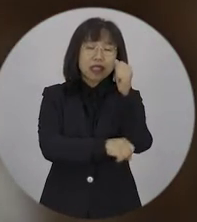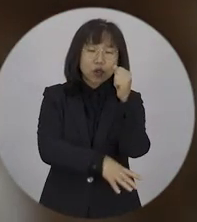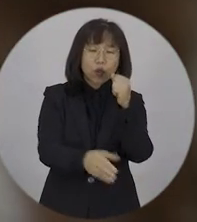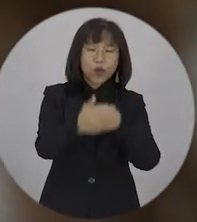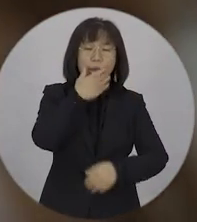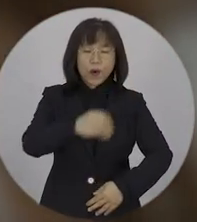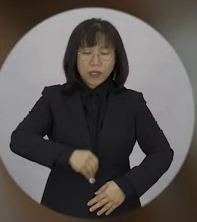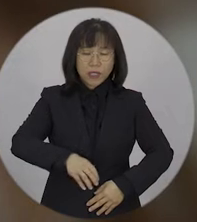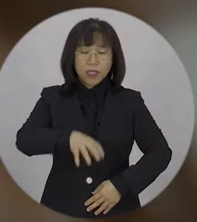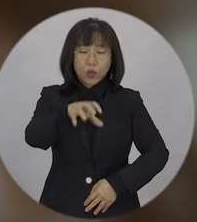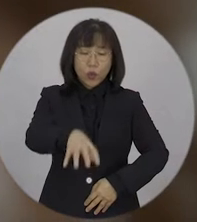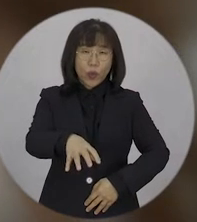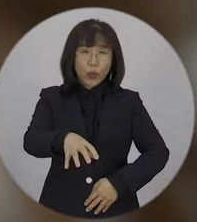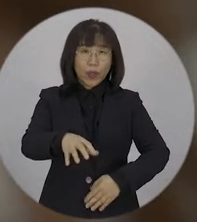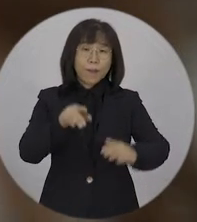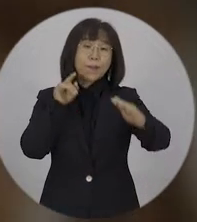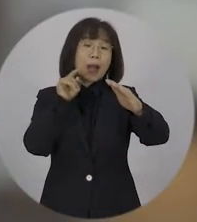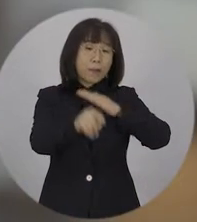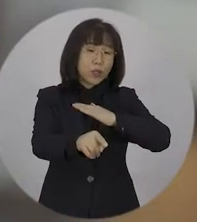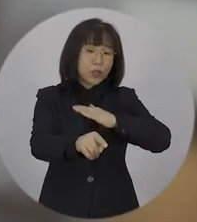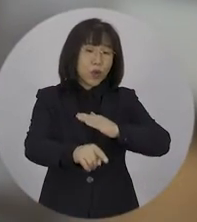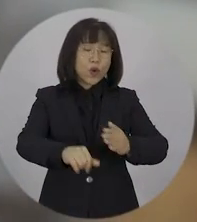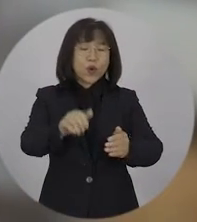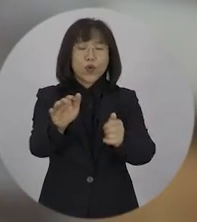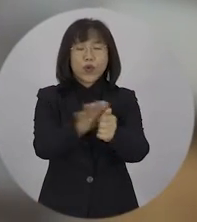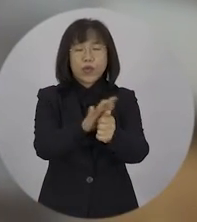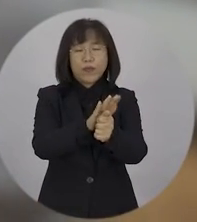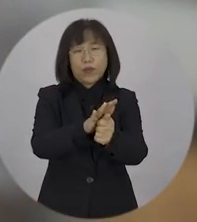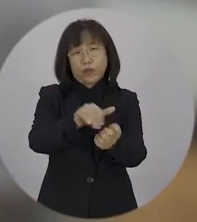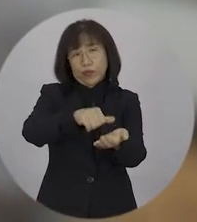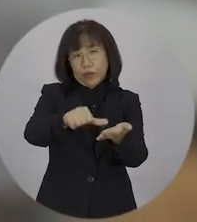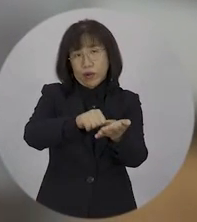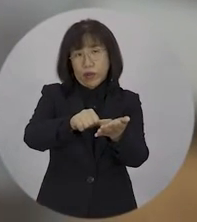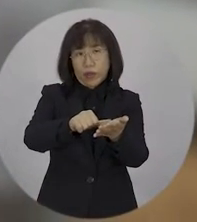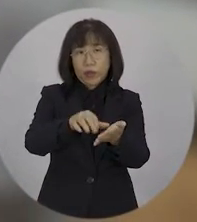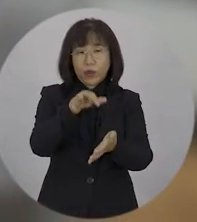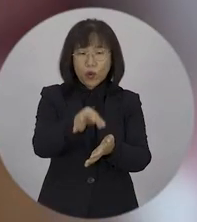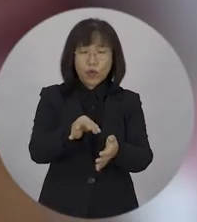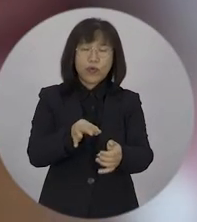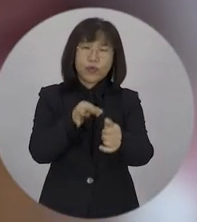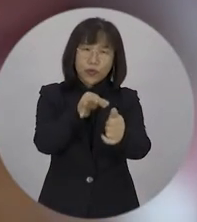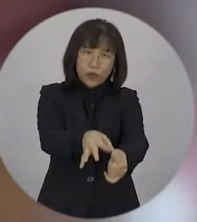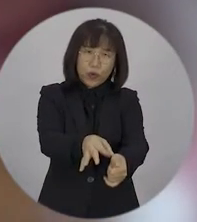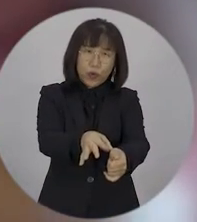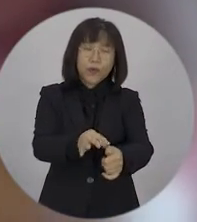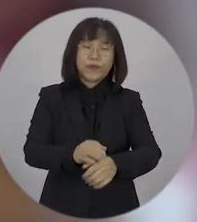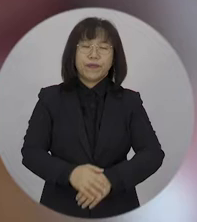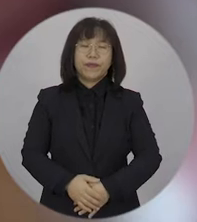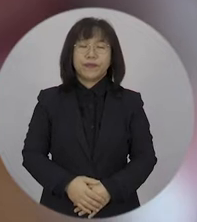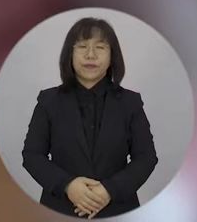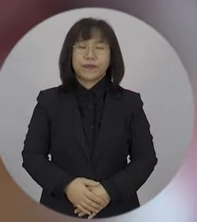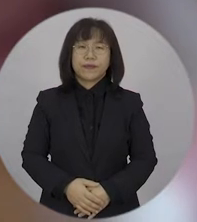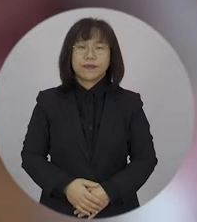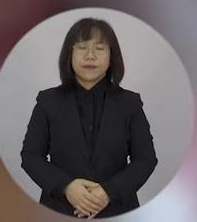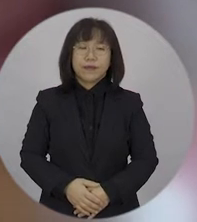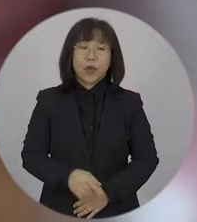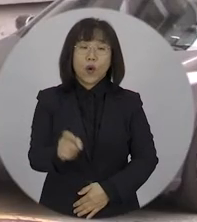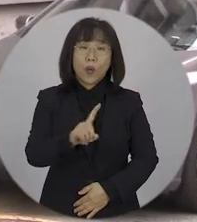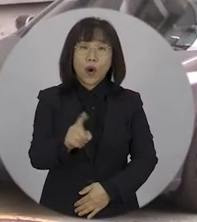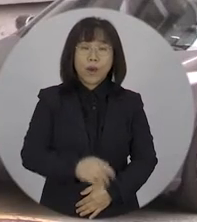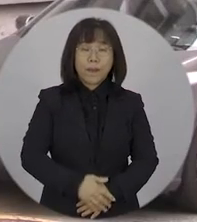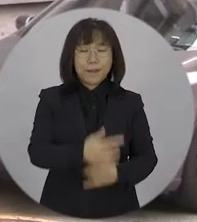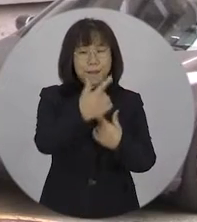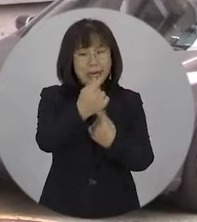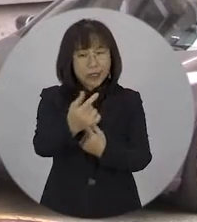가구와 복지시설을 방문해 위문품 괌 이문구 물 전달하고 시설물 안전 관리에도 나섭니다 특히